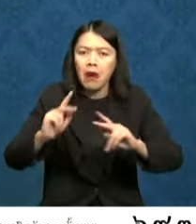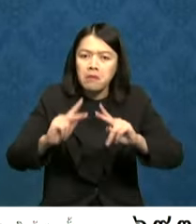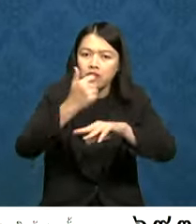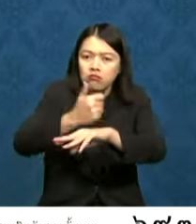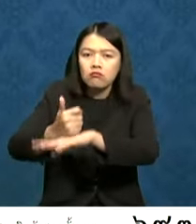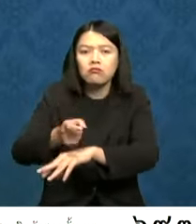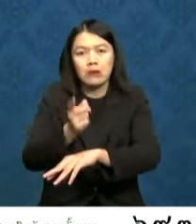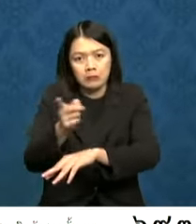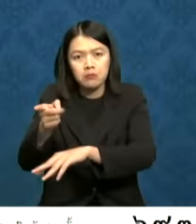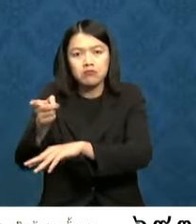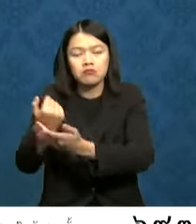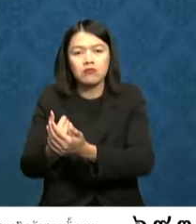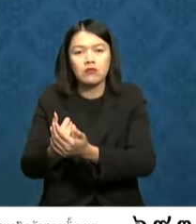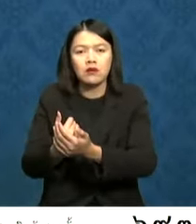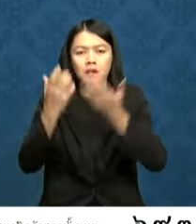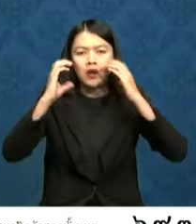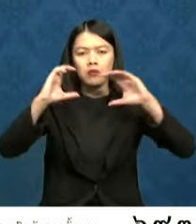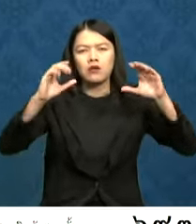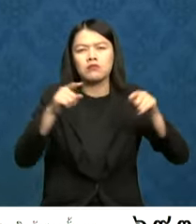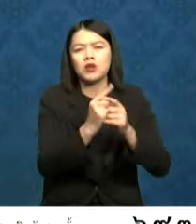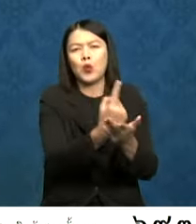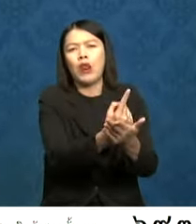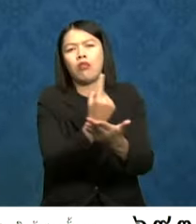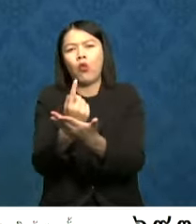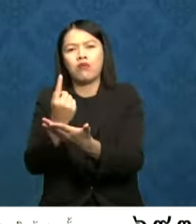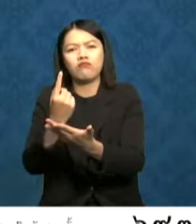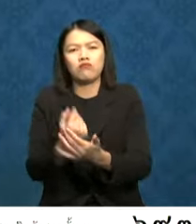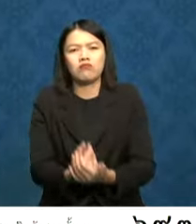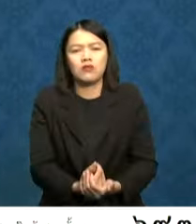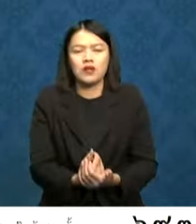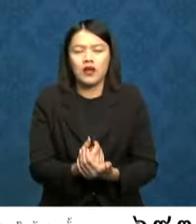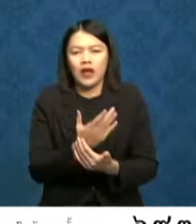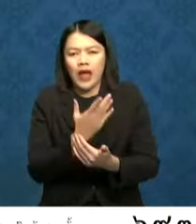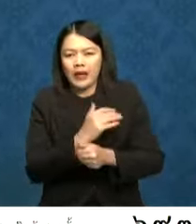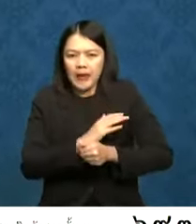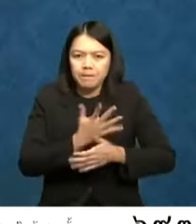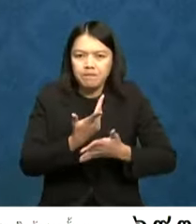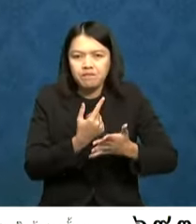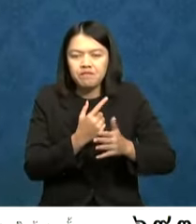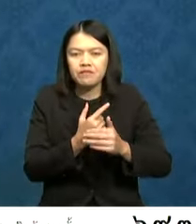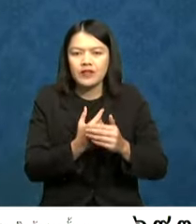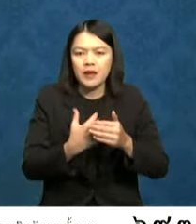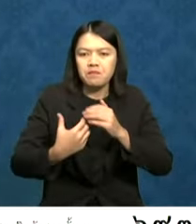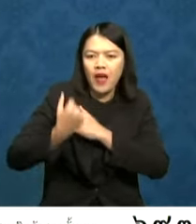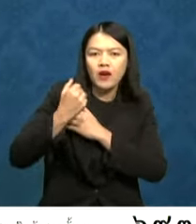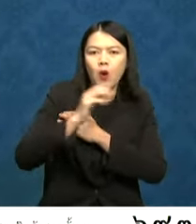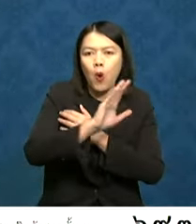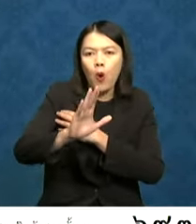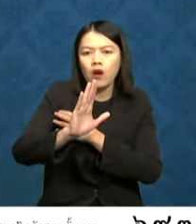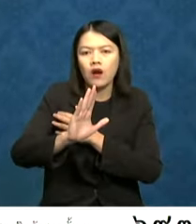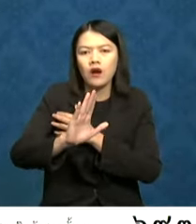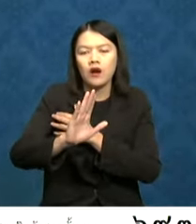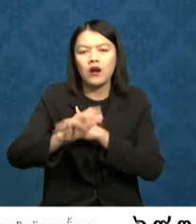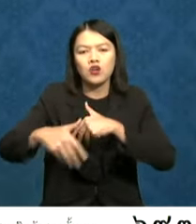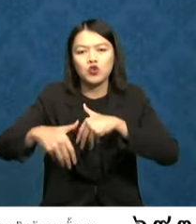แล้วยังมีการจัดตั้งรัฐบาลแบบตัวแทนเพราะท่างท่านต้องหลบเลี่ยงกลไกการใช้อำนาจของคนที่ไม่ได้